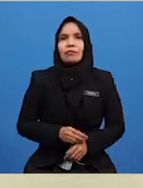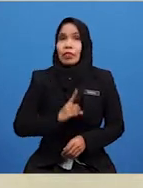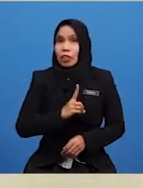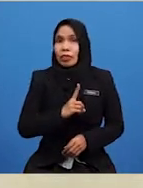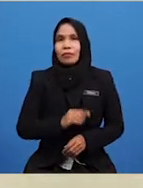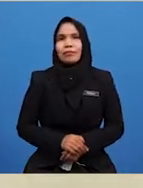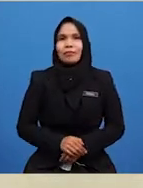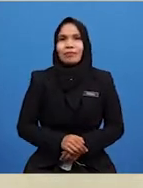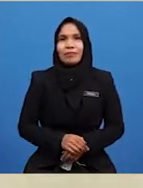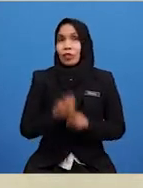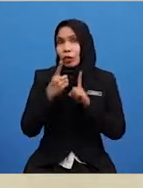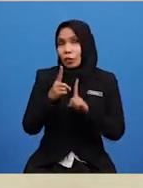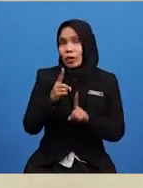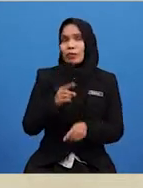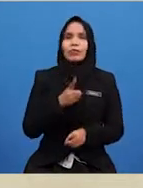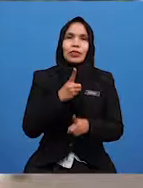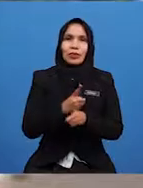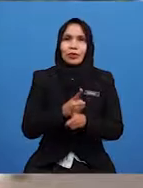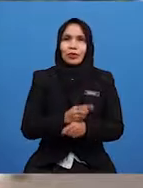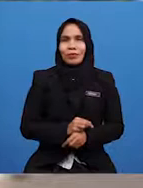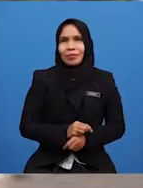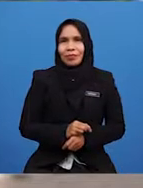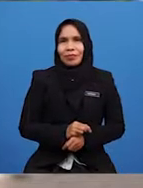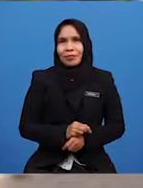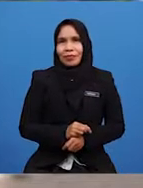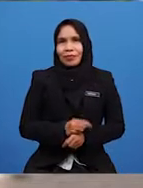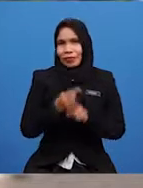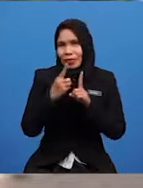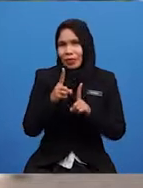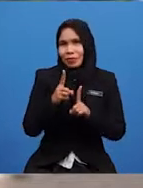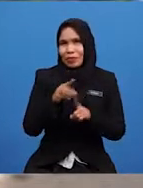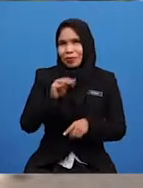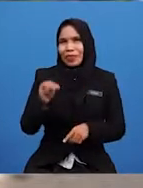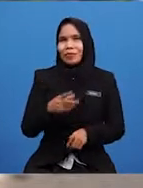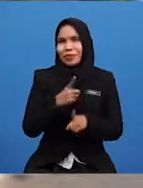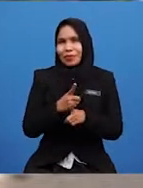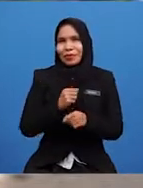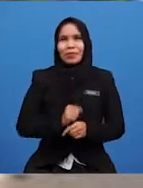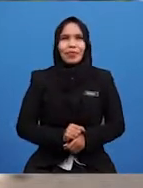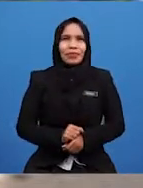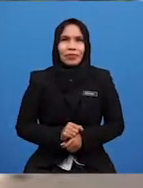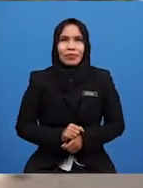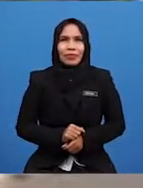betul. Yeay, tahniah. Jawapan murid tepat sekali.